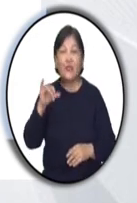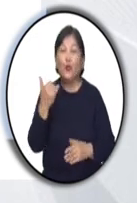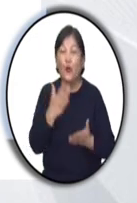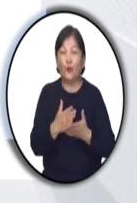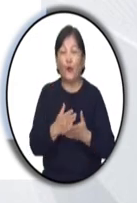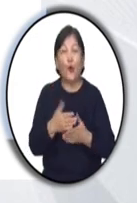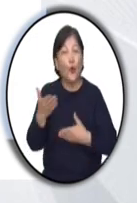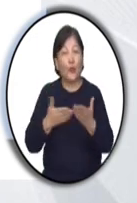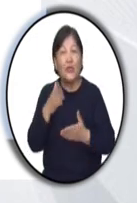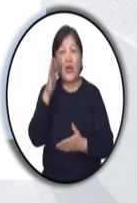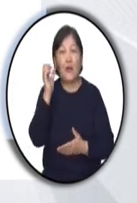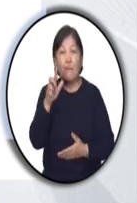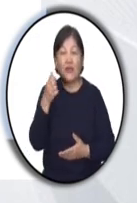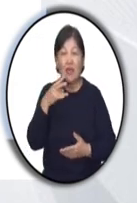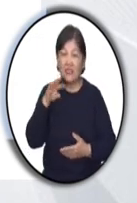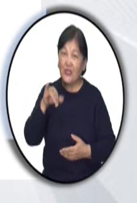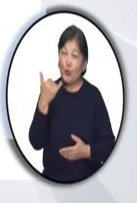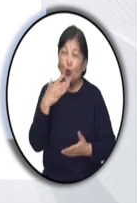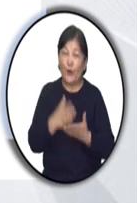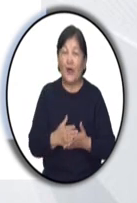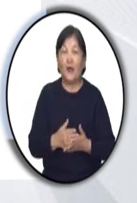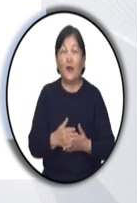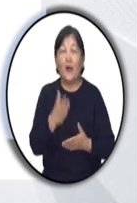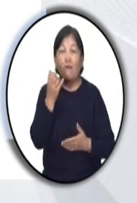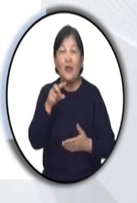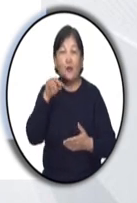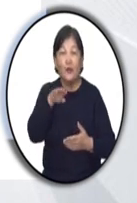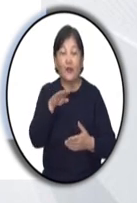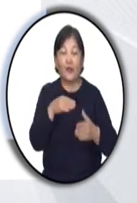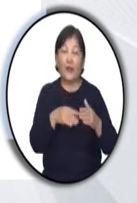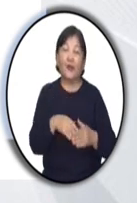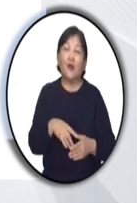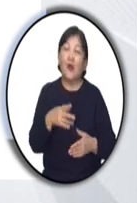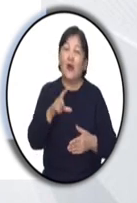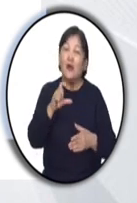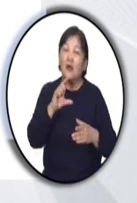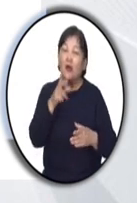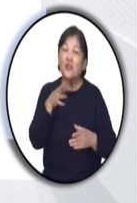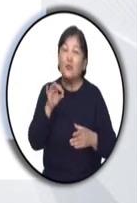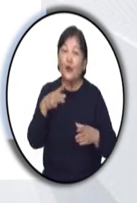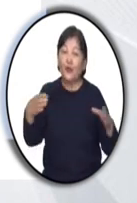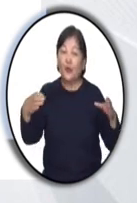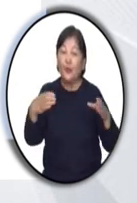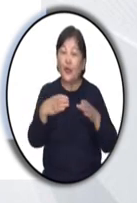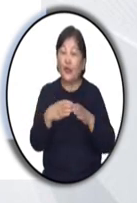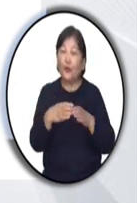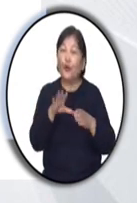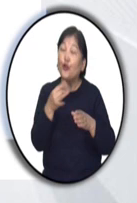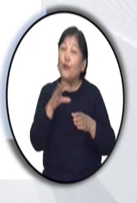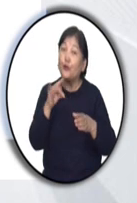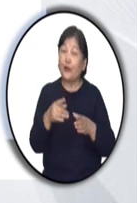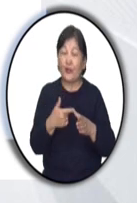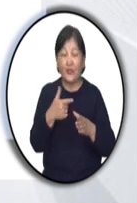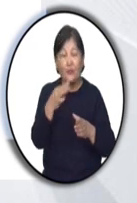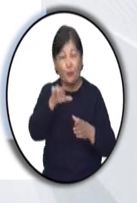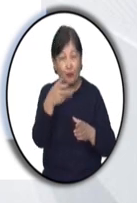баланс гэж юу гэдгийг, худалдааны баланс гэж юу гэдгийг, валютын ханш, технологи, экспортын бүтээтгэлийн төвлөрөл гэсэн юм